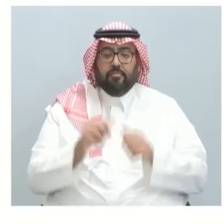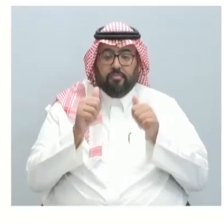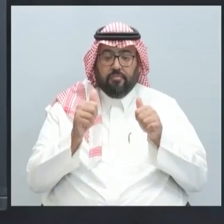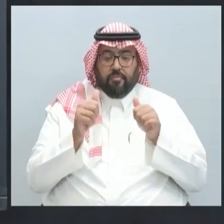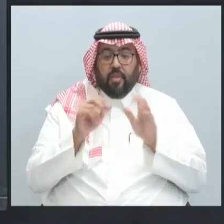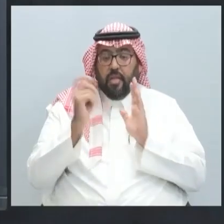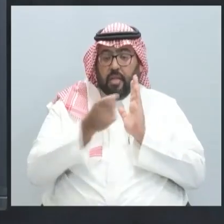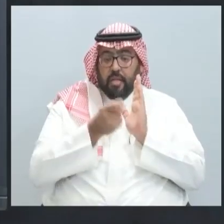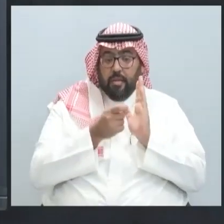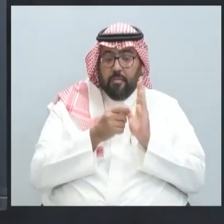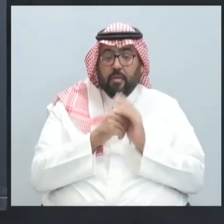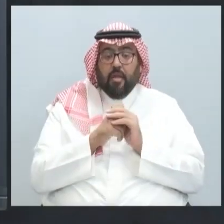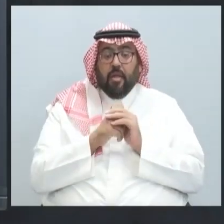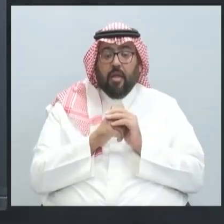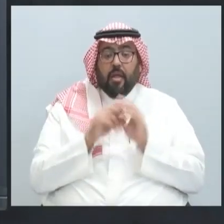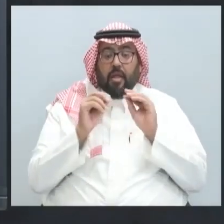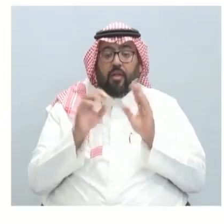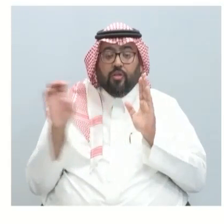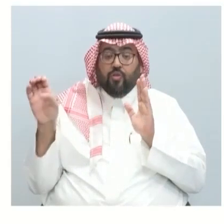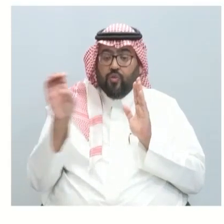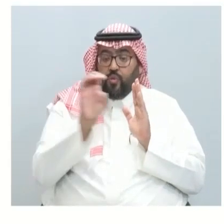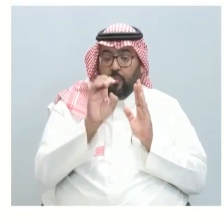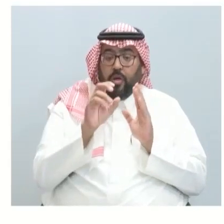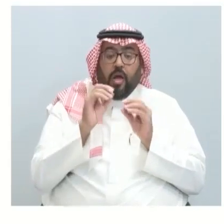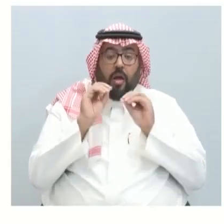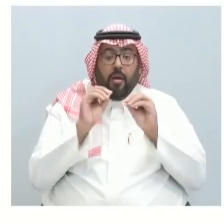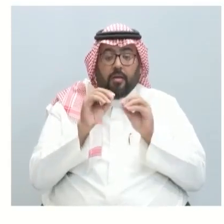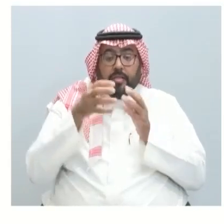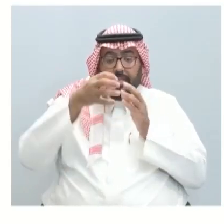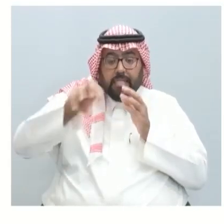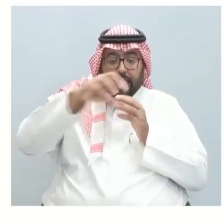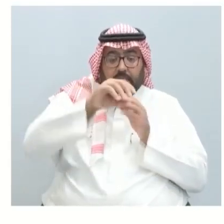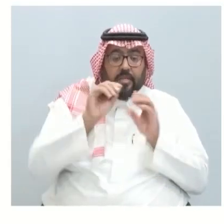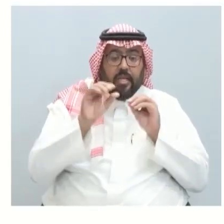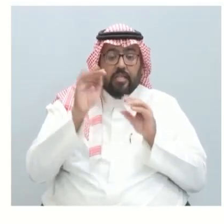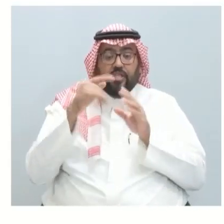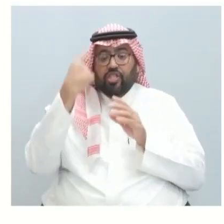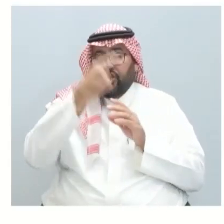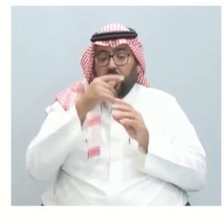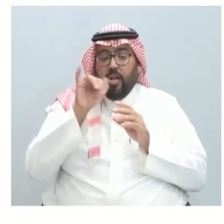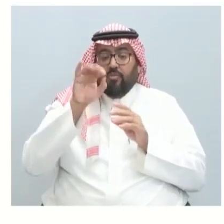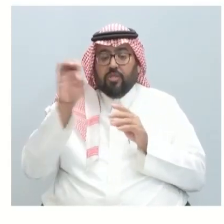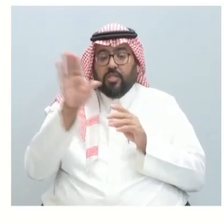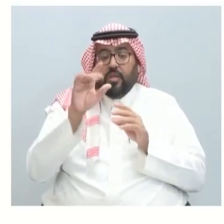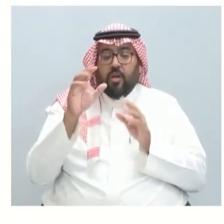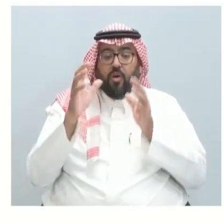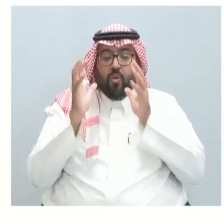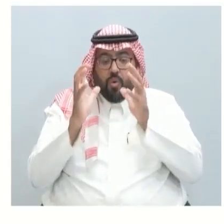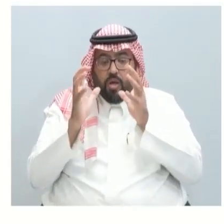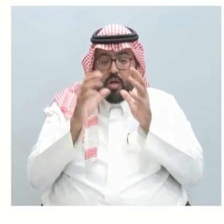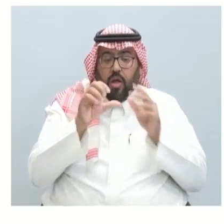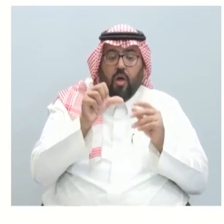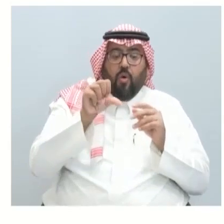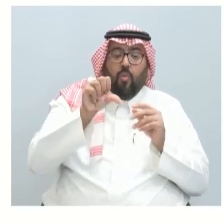اذا سنكتب ابنائي وبناتي هذه الاجابه قمنا بالتصنيف بحسب شكل المجسم الى كره